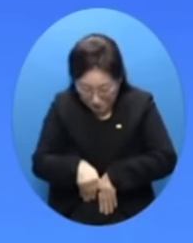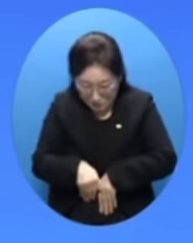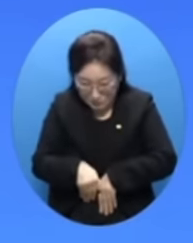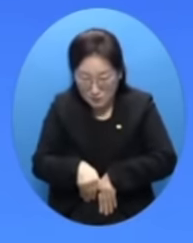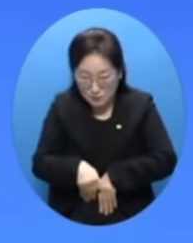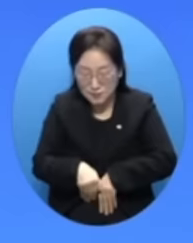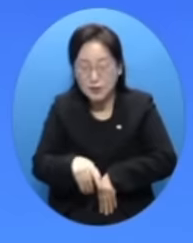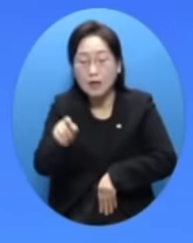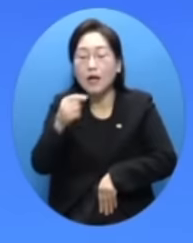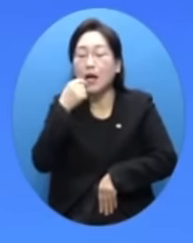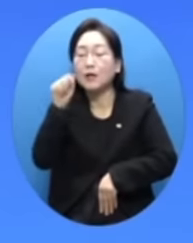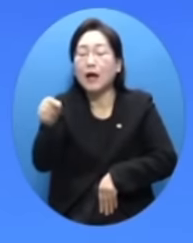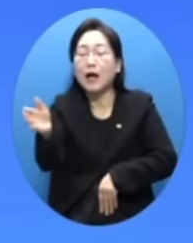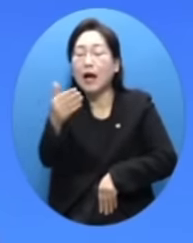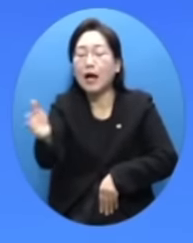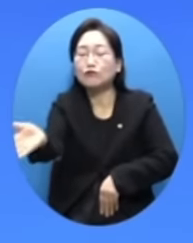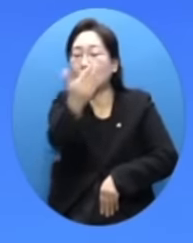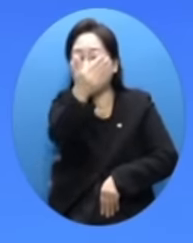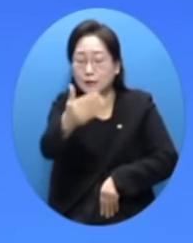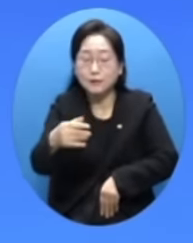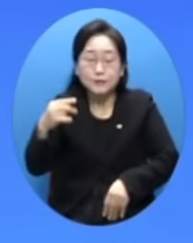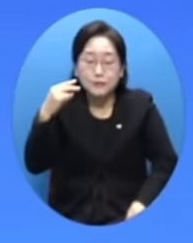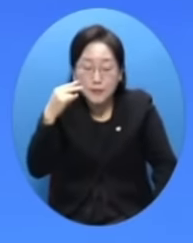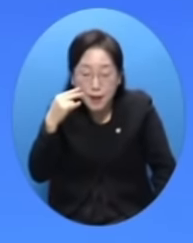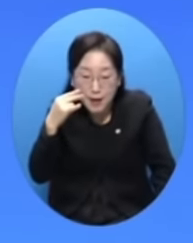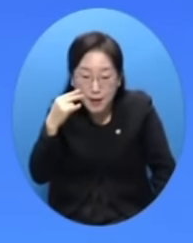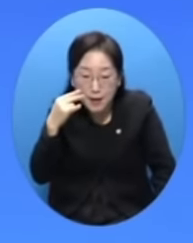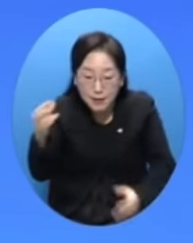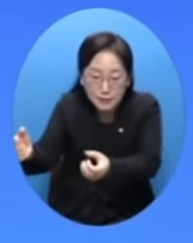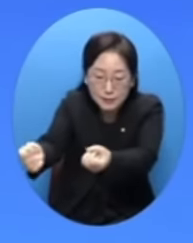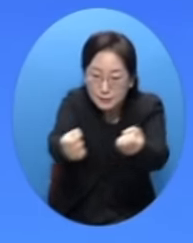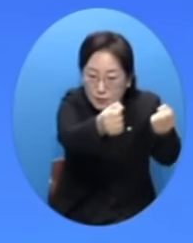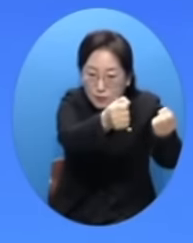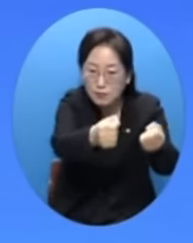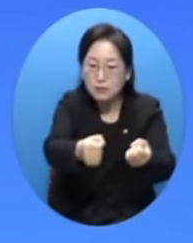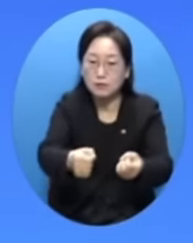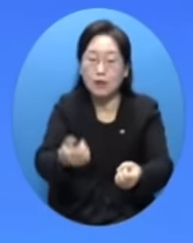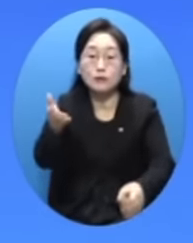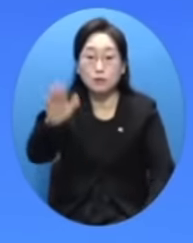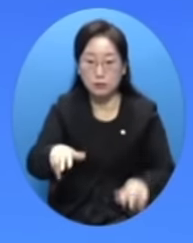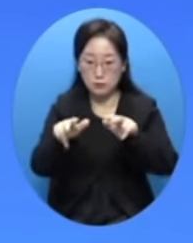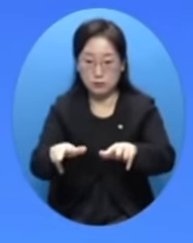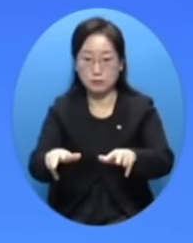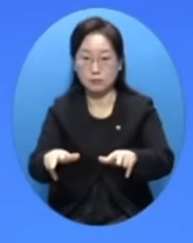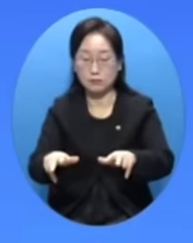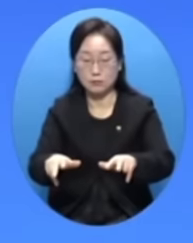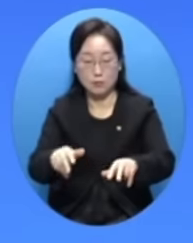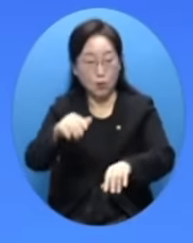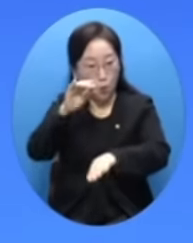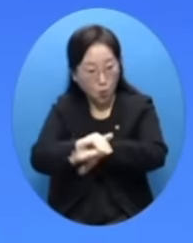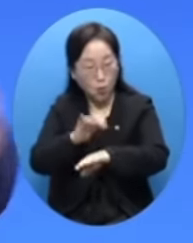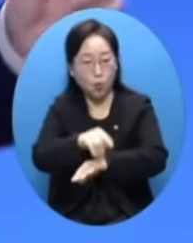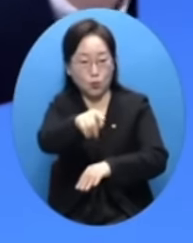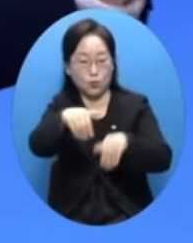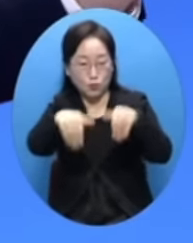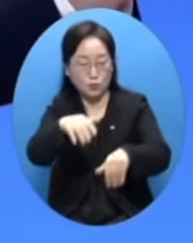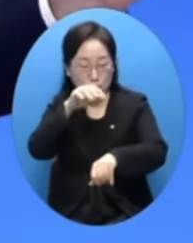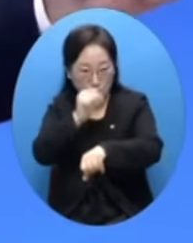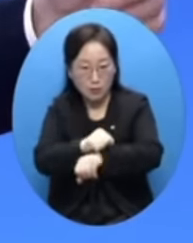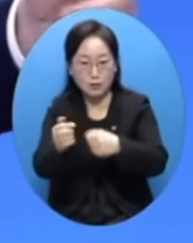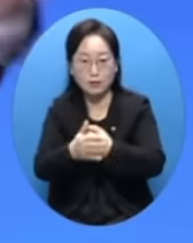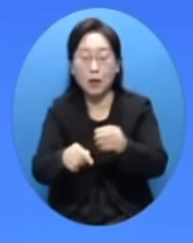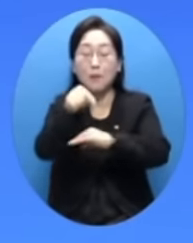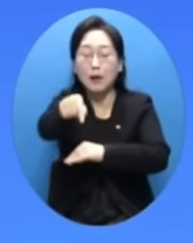식사상품권 들어가서 상을 내오는 그런 위치였는데 넌 너무나이를 잘했구나 이제부터는 문